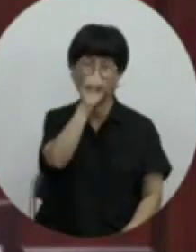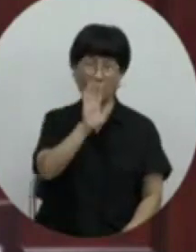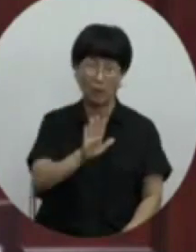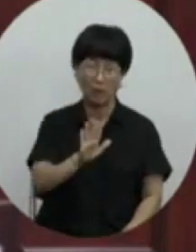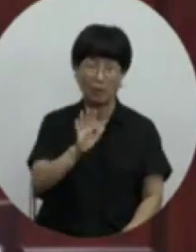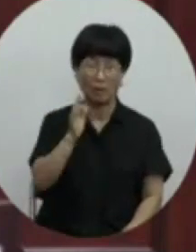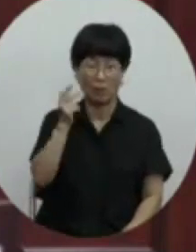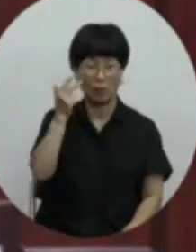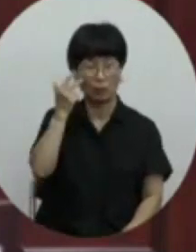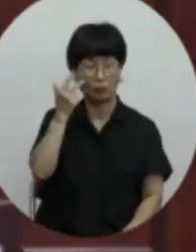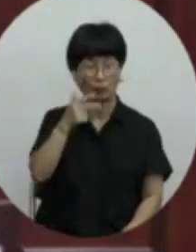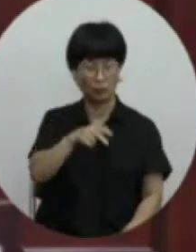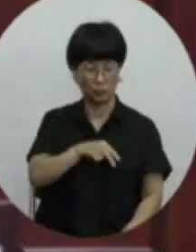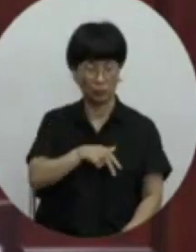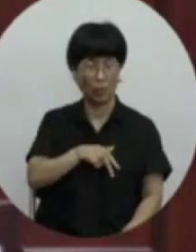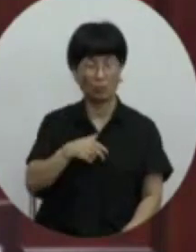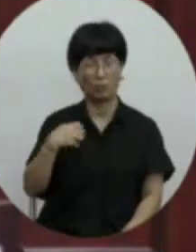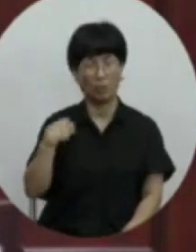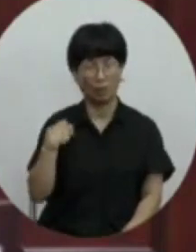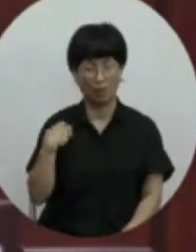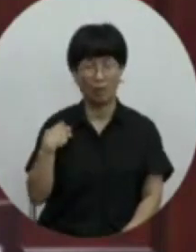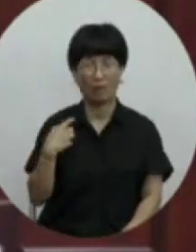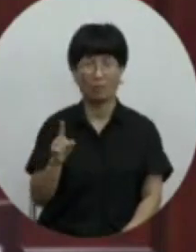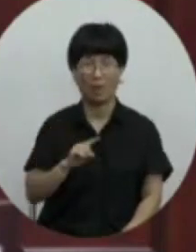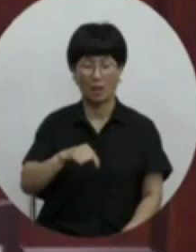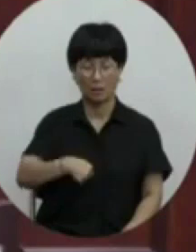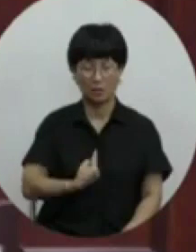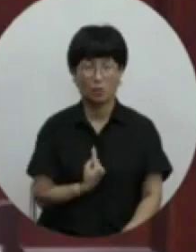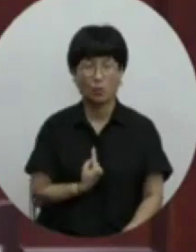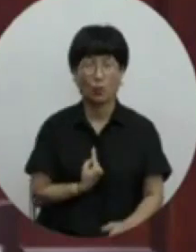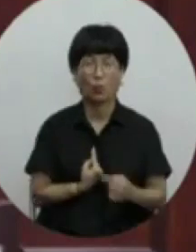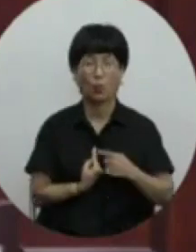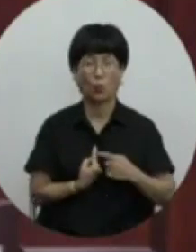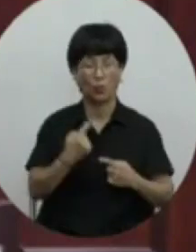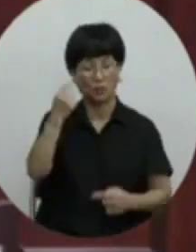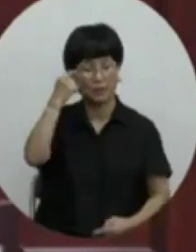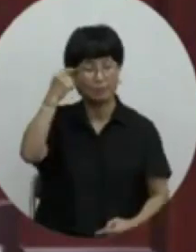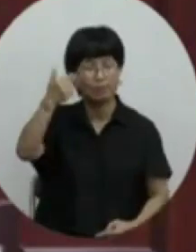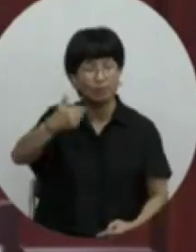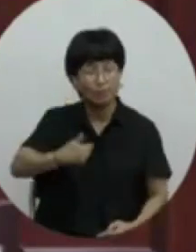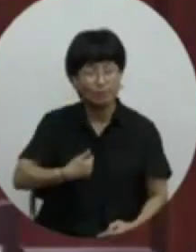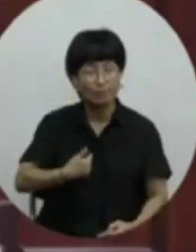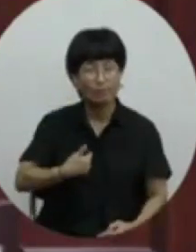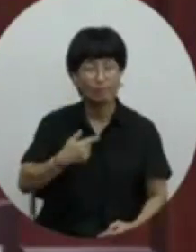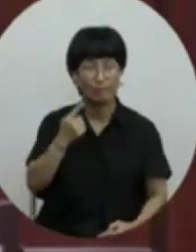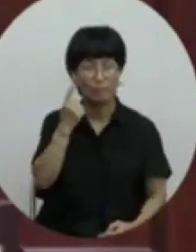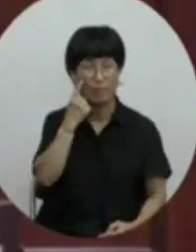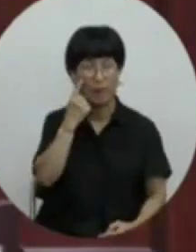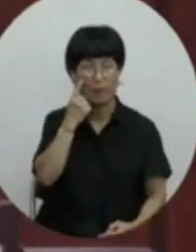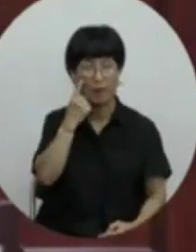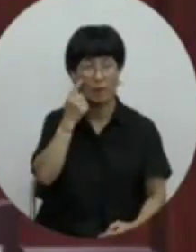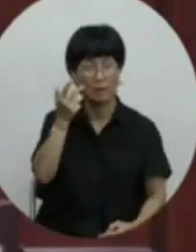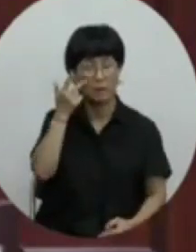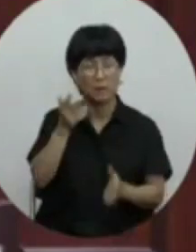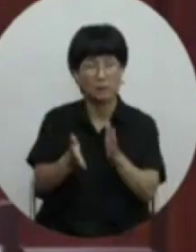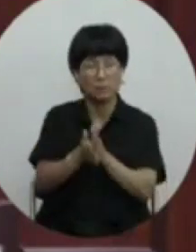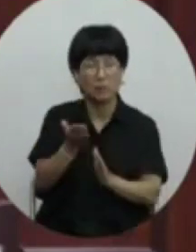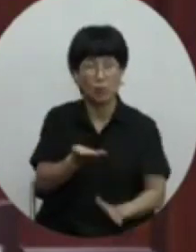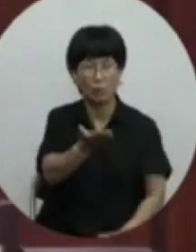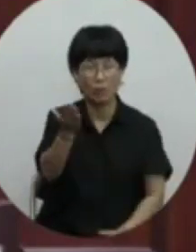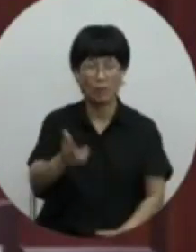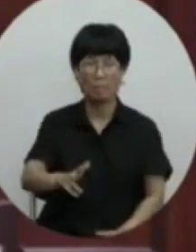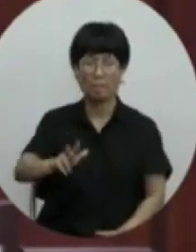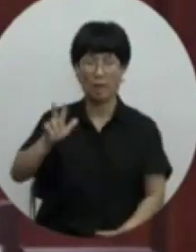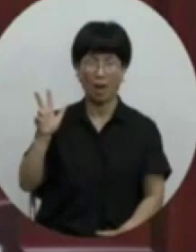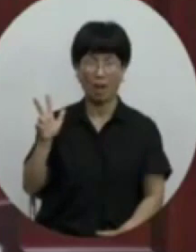여주시 의원으로서의 역할에 대하여 저 자신에게 스스로 질문하며 여주 시민들께 맹세한